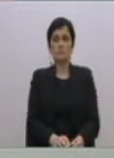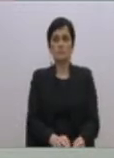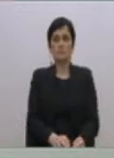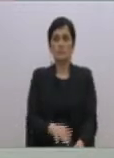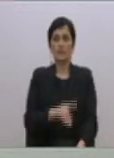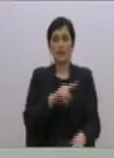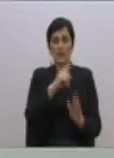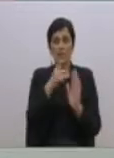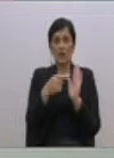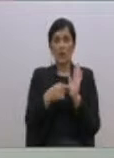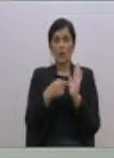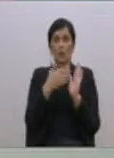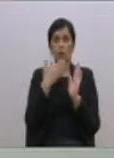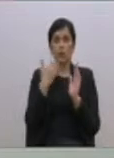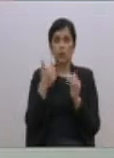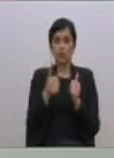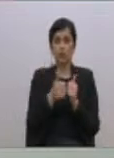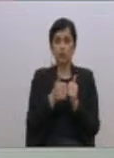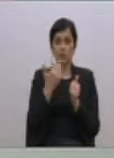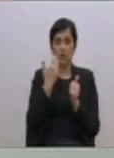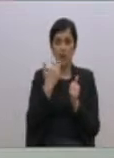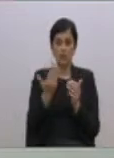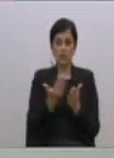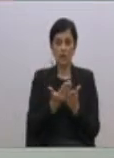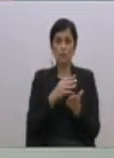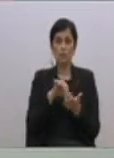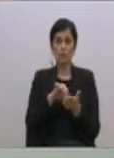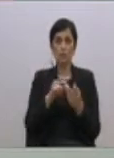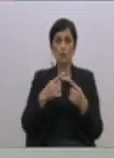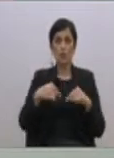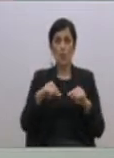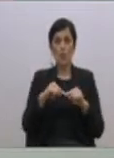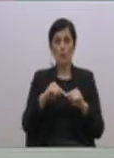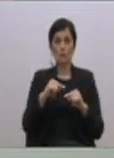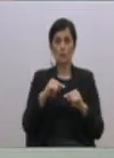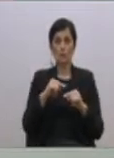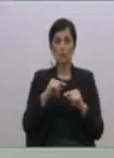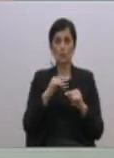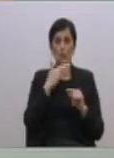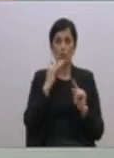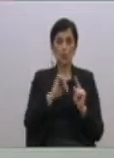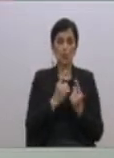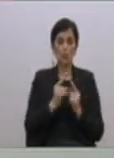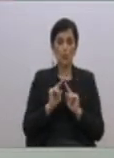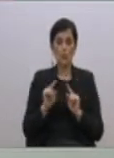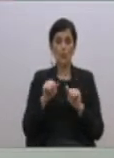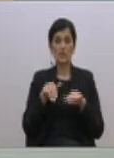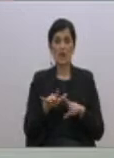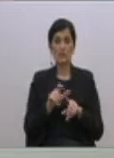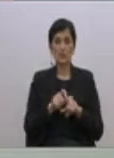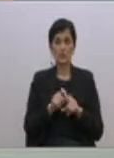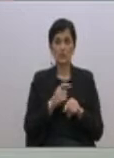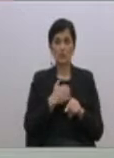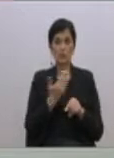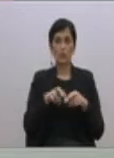Kitxvebi ar aris tanamoxsenobas arsurs gamosvla, opozitsias umtsobas arsurs, dasqvin sitqvat